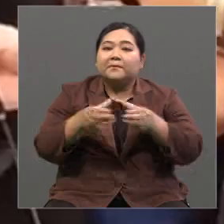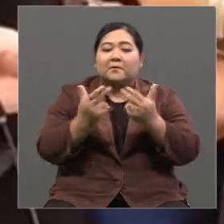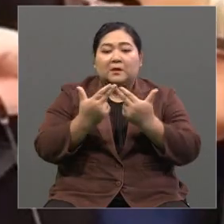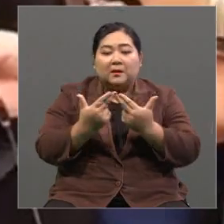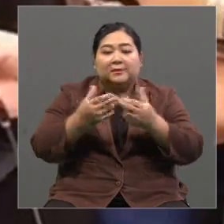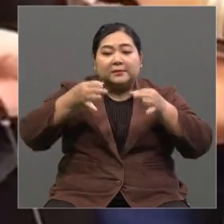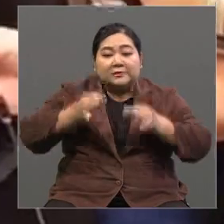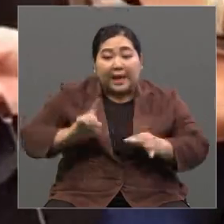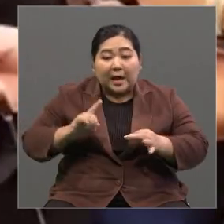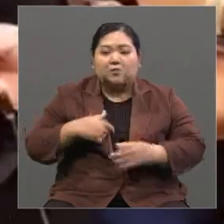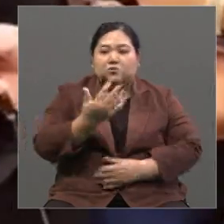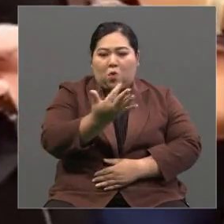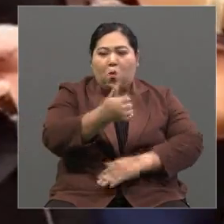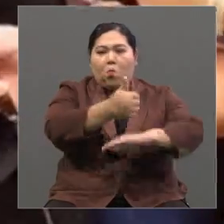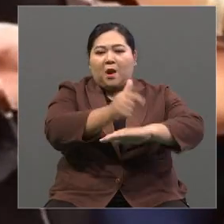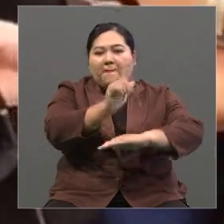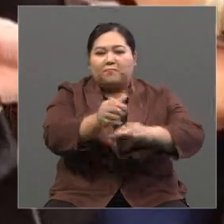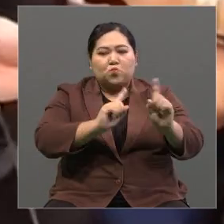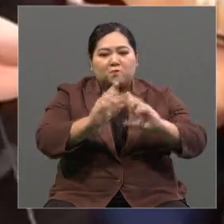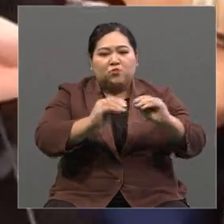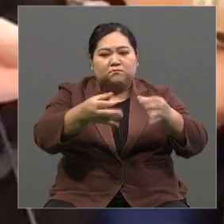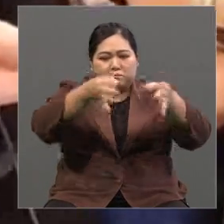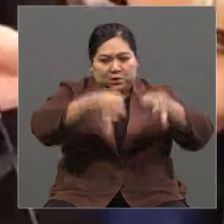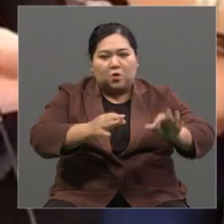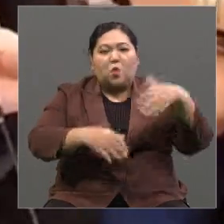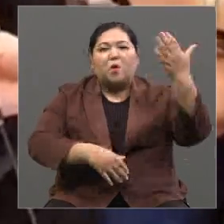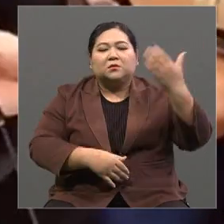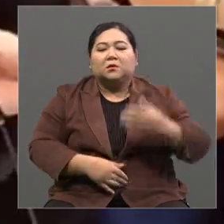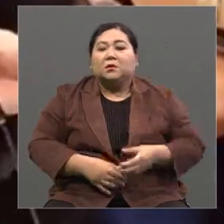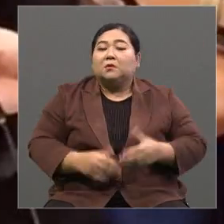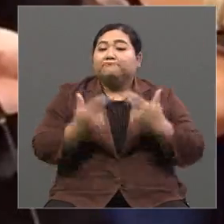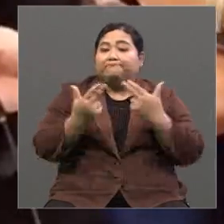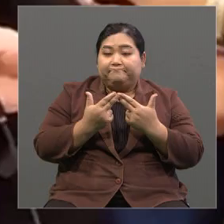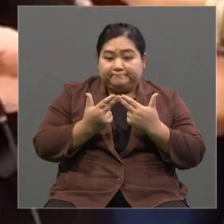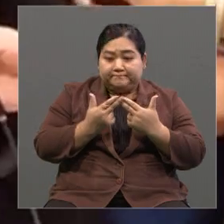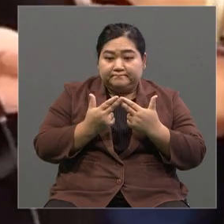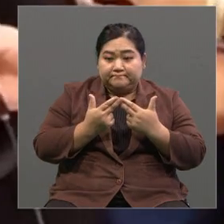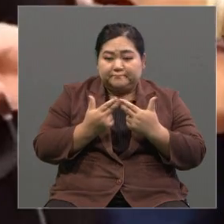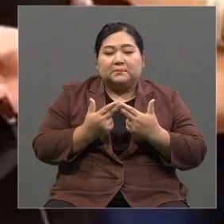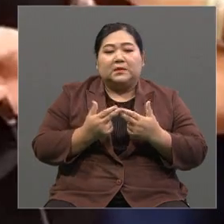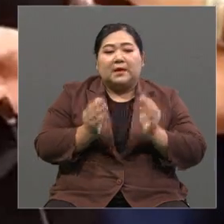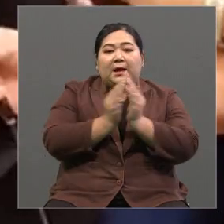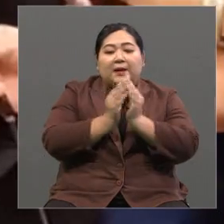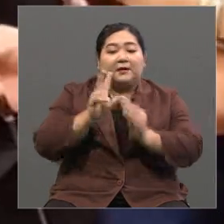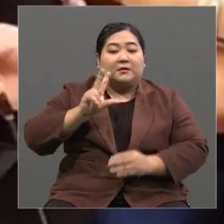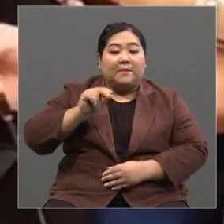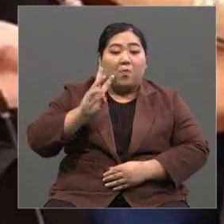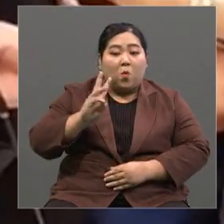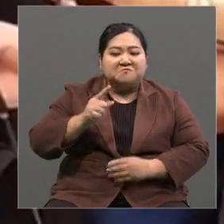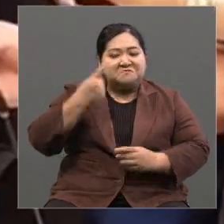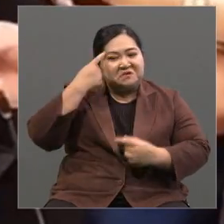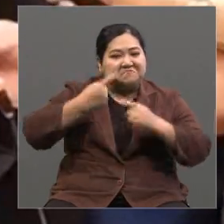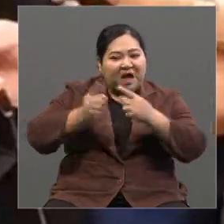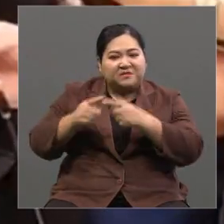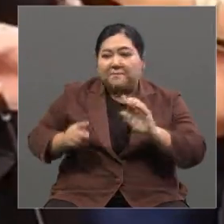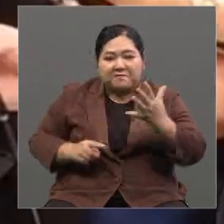ติก็ต้องรอสัญญาณจากหัวหน้าพักก่อนนะคะยืนยันบอกว่าพรรครวมไทยสร้างชาติเนี่ยมี36เสียงไม่มีเสียงแตกเพรา